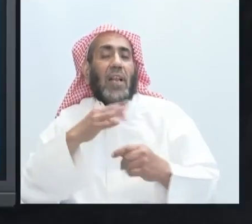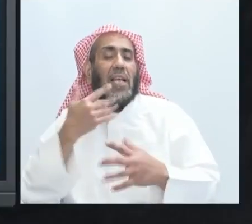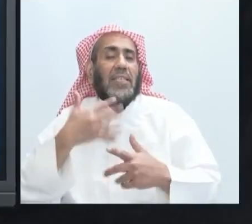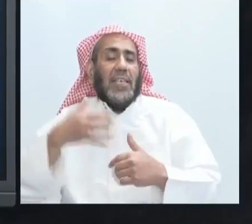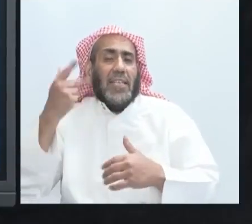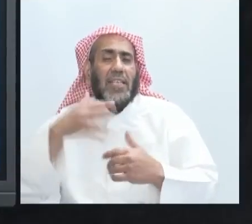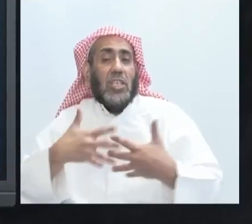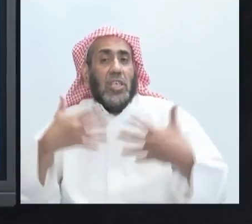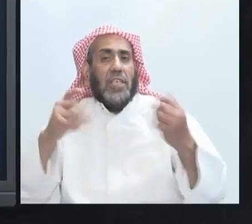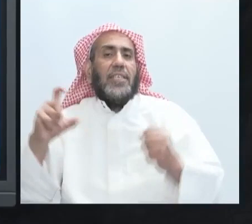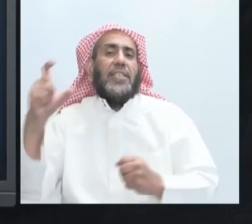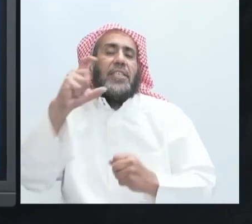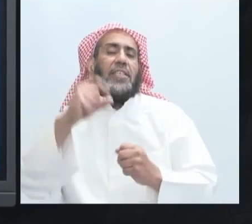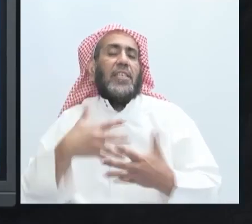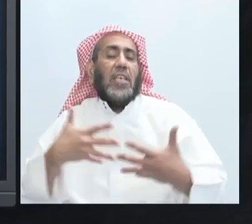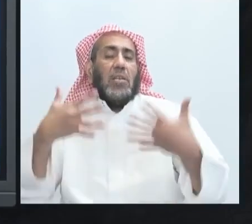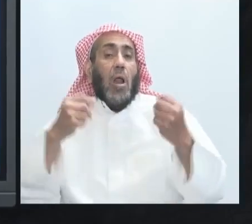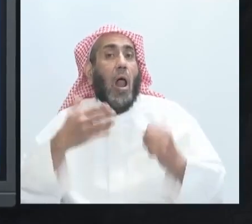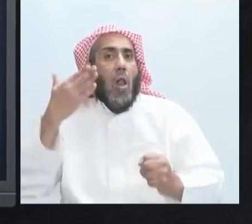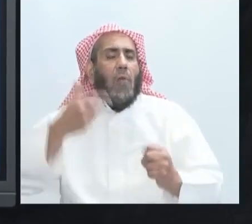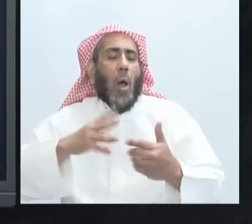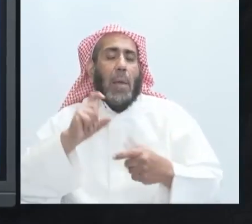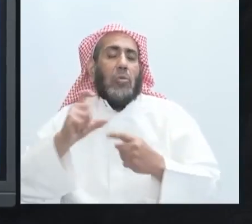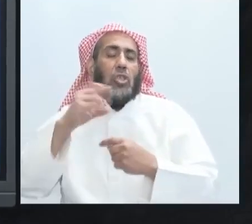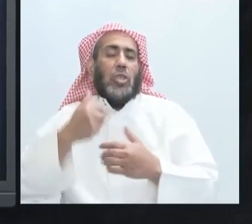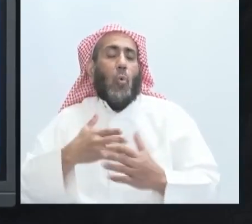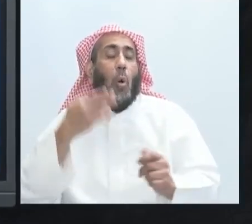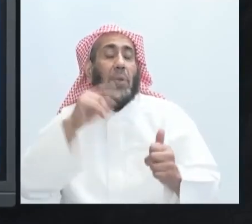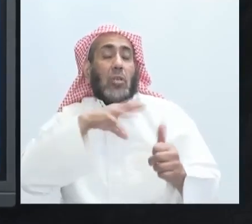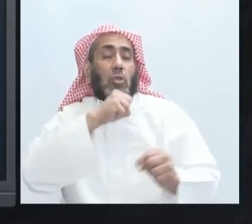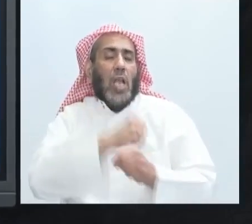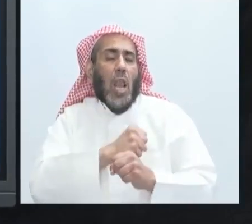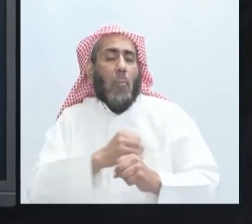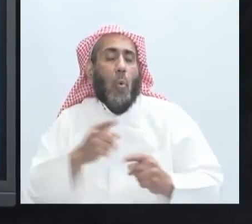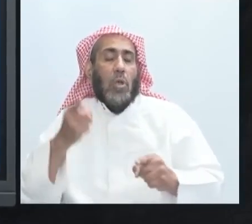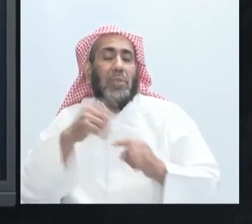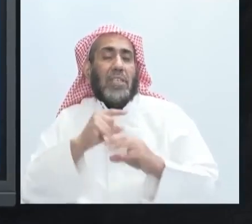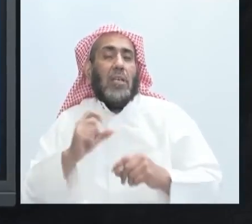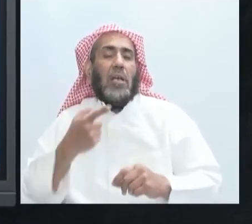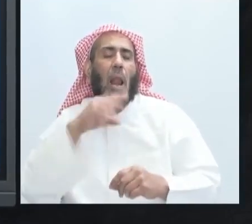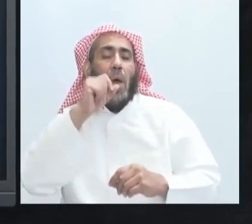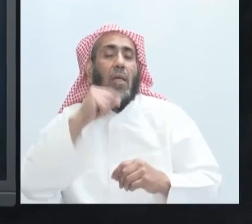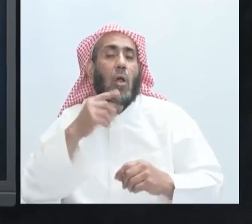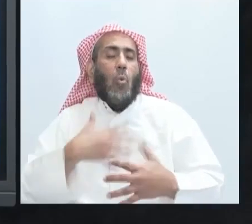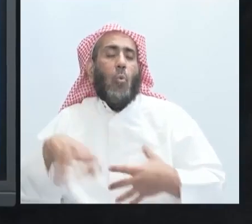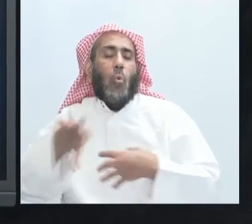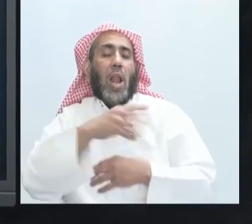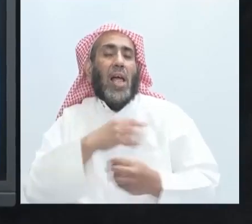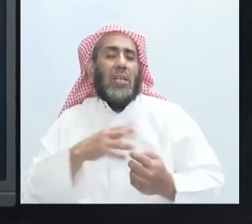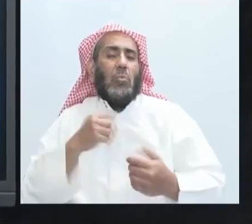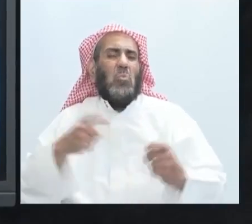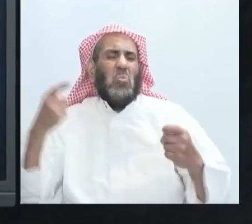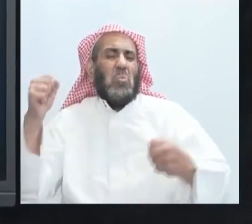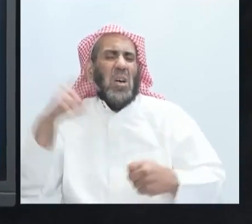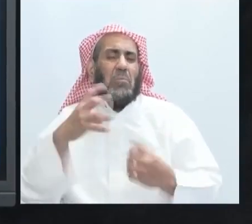الحديث الشعر الديني يشمل الفخر بامجاد الاسلام ومدح الرسول صلى الله عليه وسلم والمناسبات الدينيه كرمضان والحج والاعياد ومحاربه